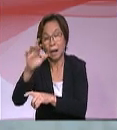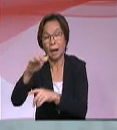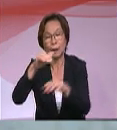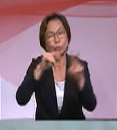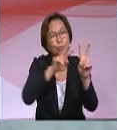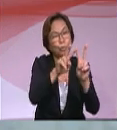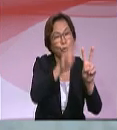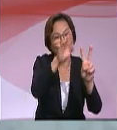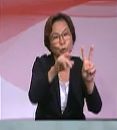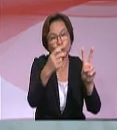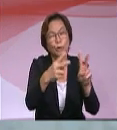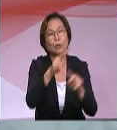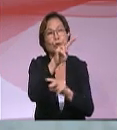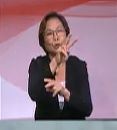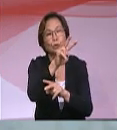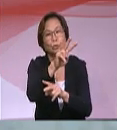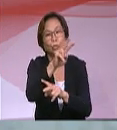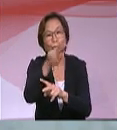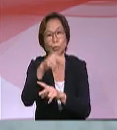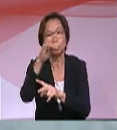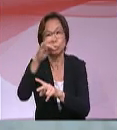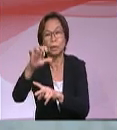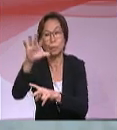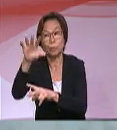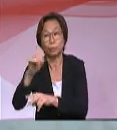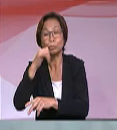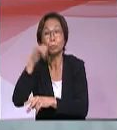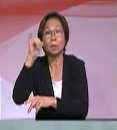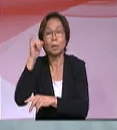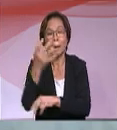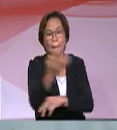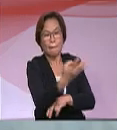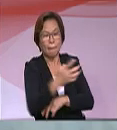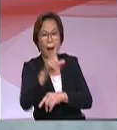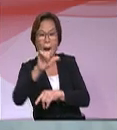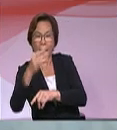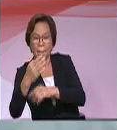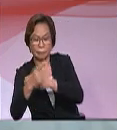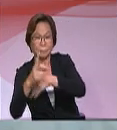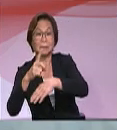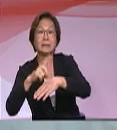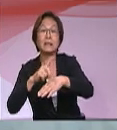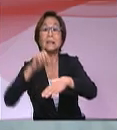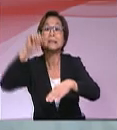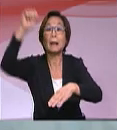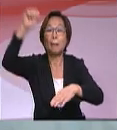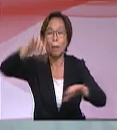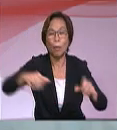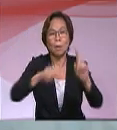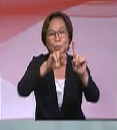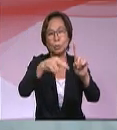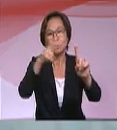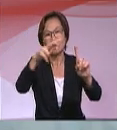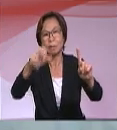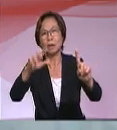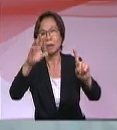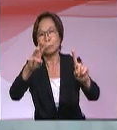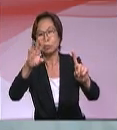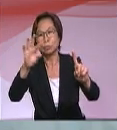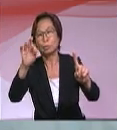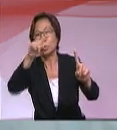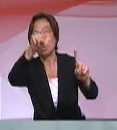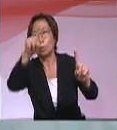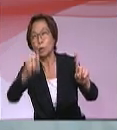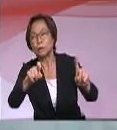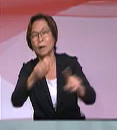adalah sejumlah 2,750. Semalam keempat-empat makmal di negeri Sabah menjalankan 1,369